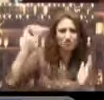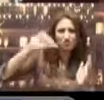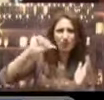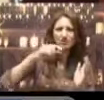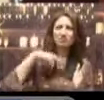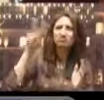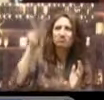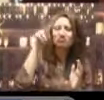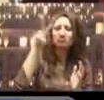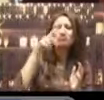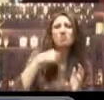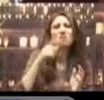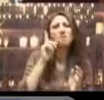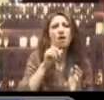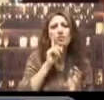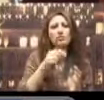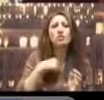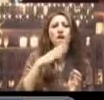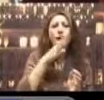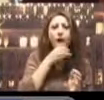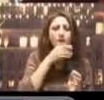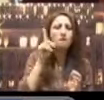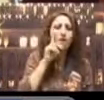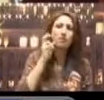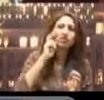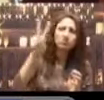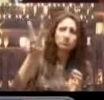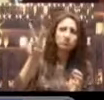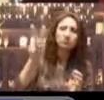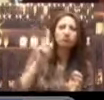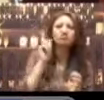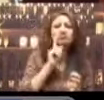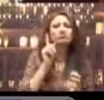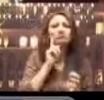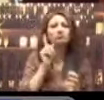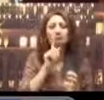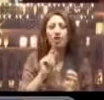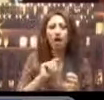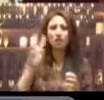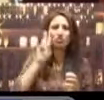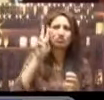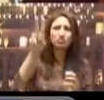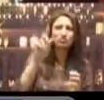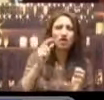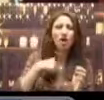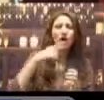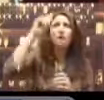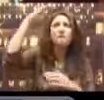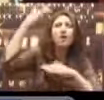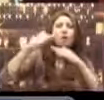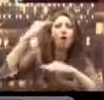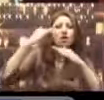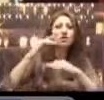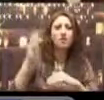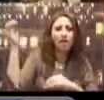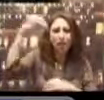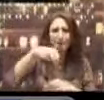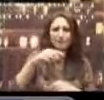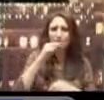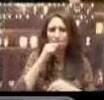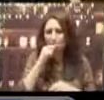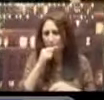منها، وكان والدي ووالدتي كمان بيتفرجوا وزعلت، وكان ده متزامن مع فتره انا فيها بقرب من ربنا سبحانه وتعالى. يعني هي